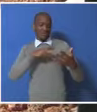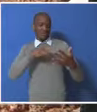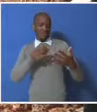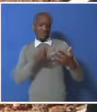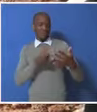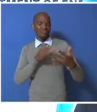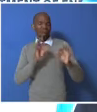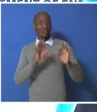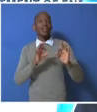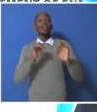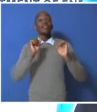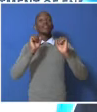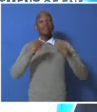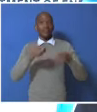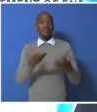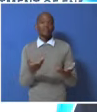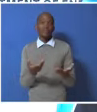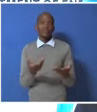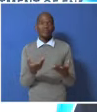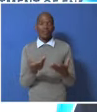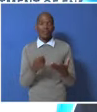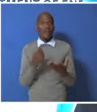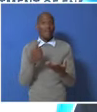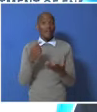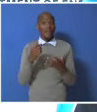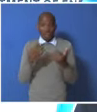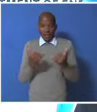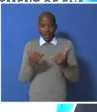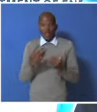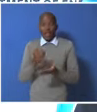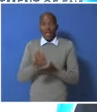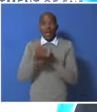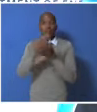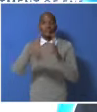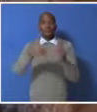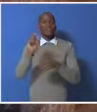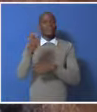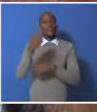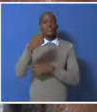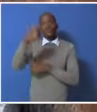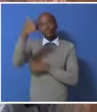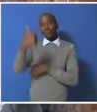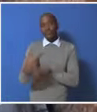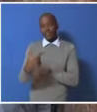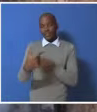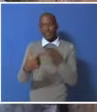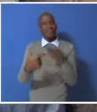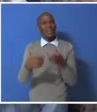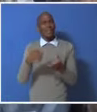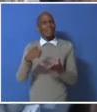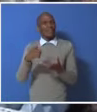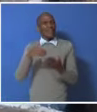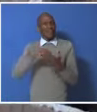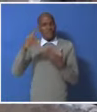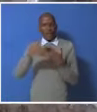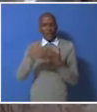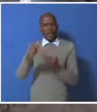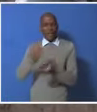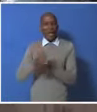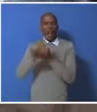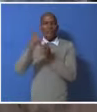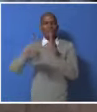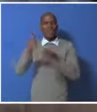mo go ene. Lenaano le le thusa bantha ba ba 200. Lenaano le le thusa Batswana